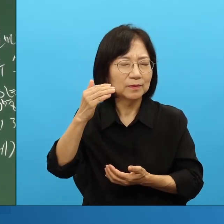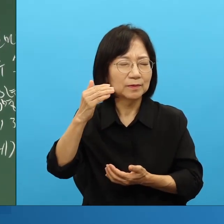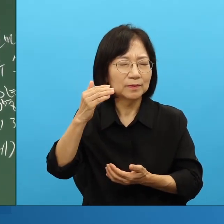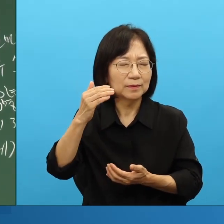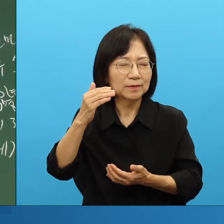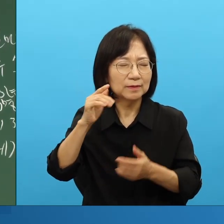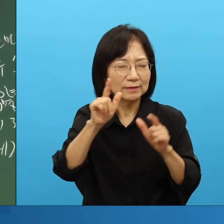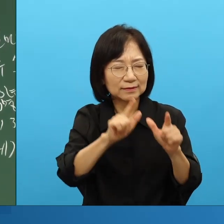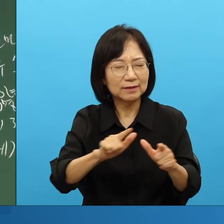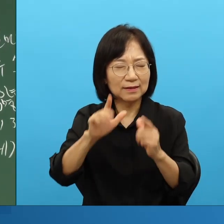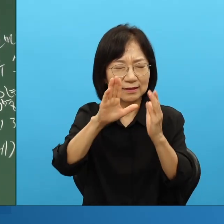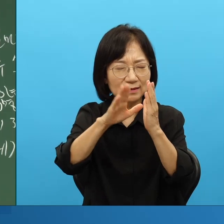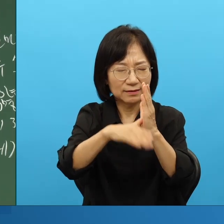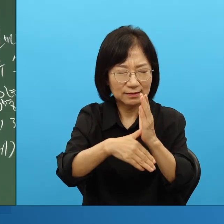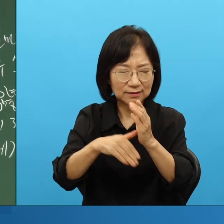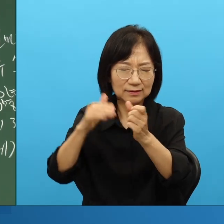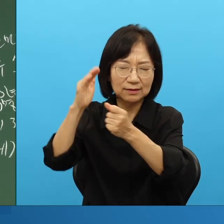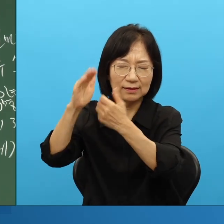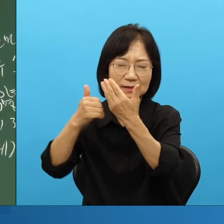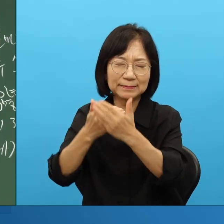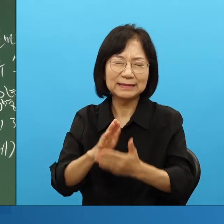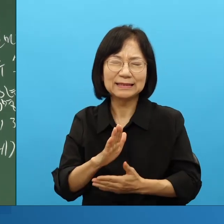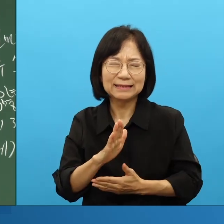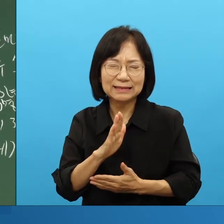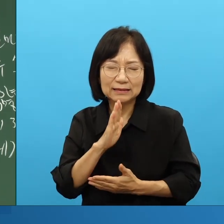능력을 체험하게 하옵소서.